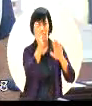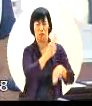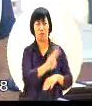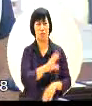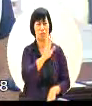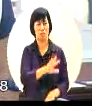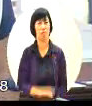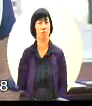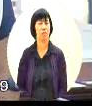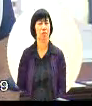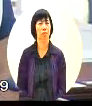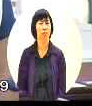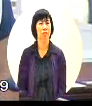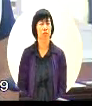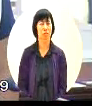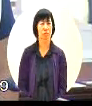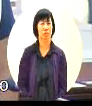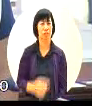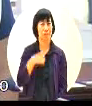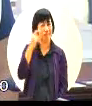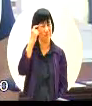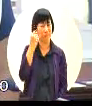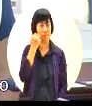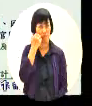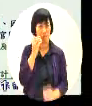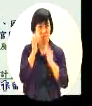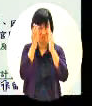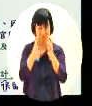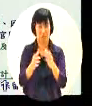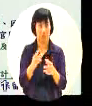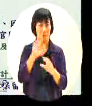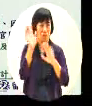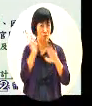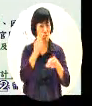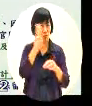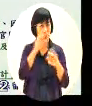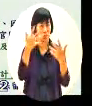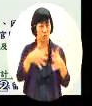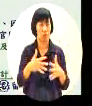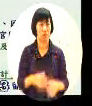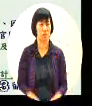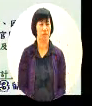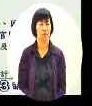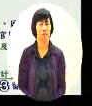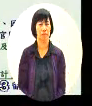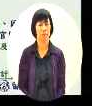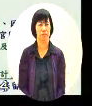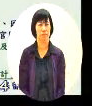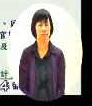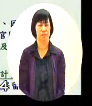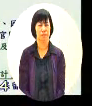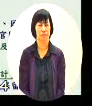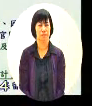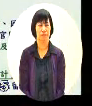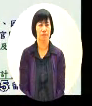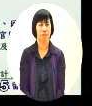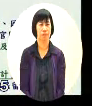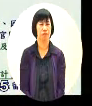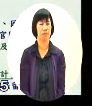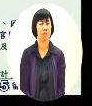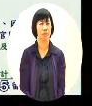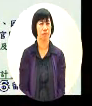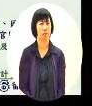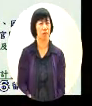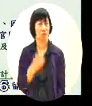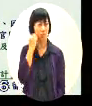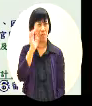吼，针对着这风水的问题吼，啊，尤其咱这个桥头遮有要有几个